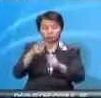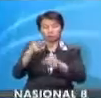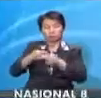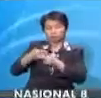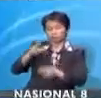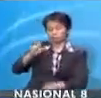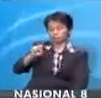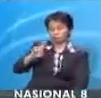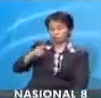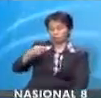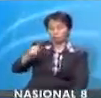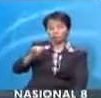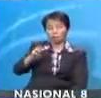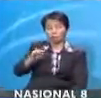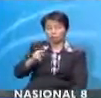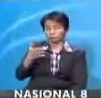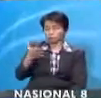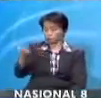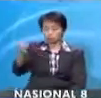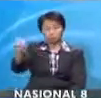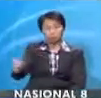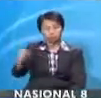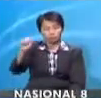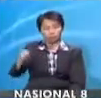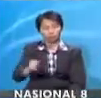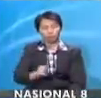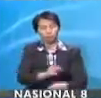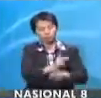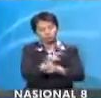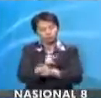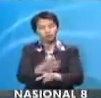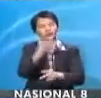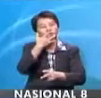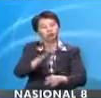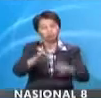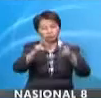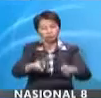Suhaimi Sabudin, diyakini dapat membela nasib penduduk setempat.